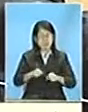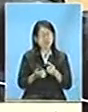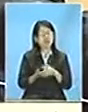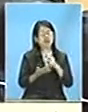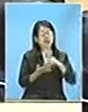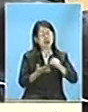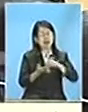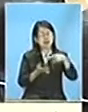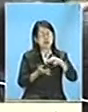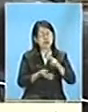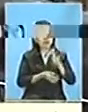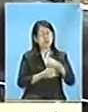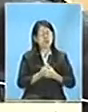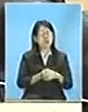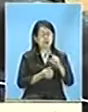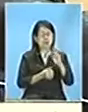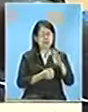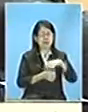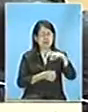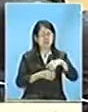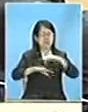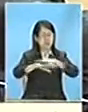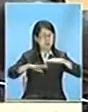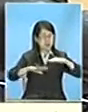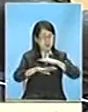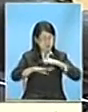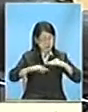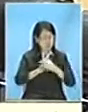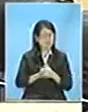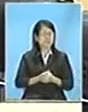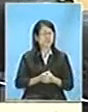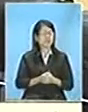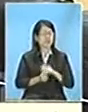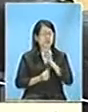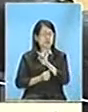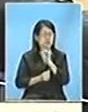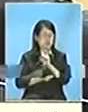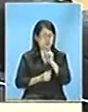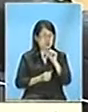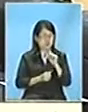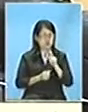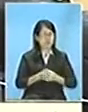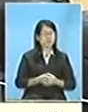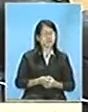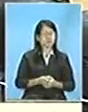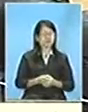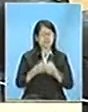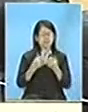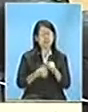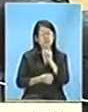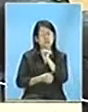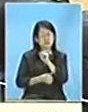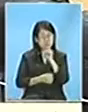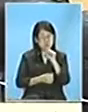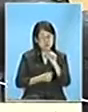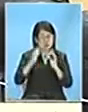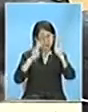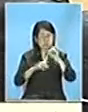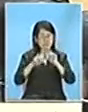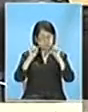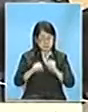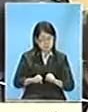พ.ศ.คณะรัฐมนตรีและสมาชิกสภาผู้แทนราษฎรเป็นผู้เสนอซึ่งสภาผู้แทนราษฎรลงมติเห็นชอบ